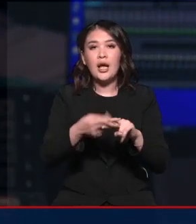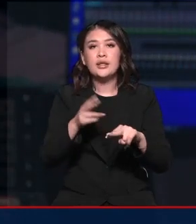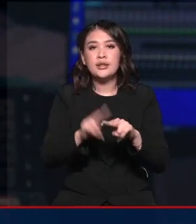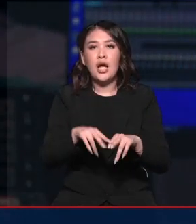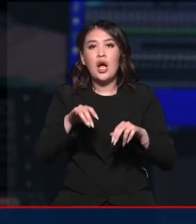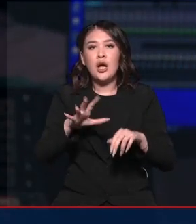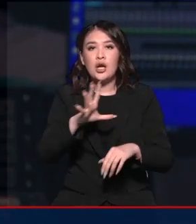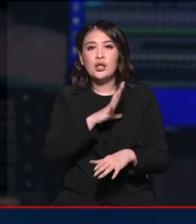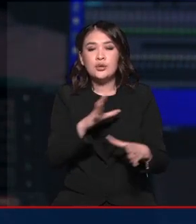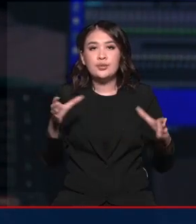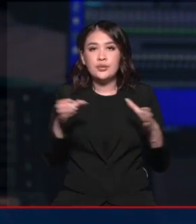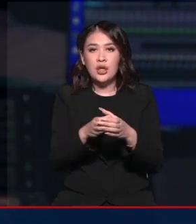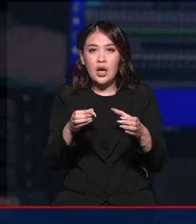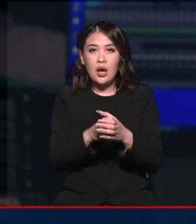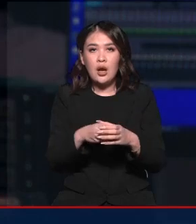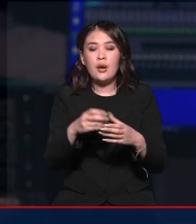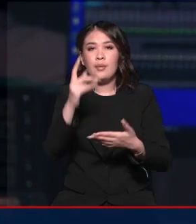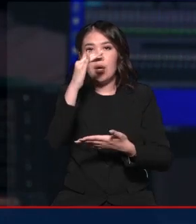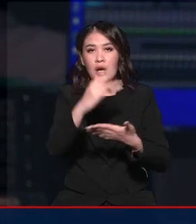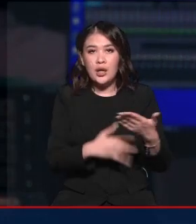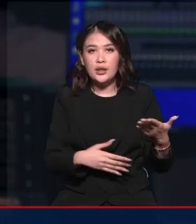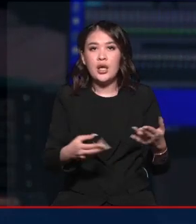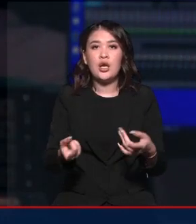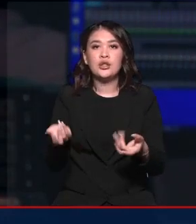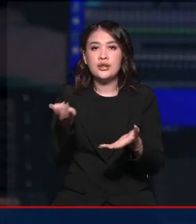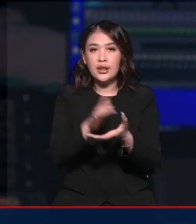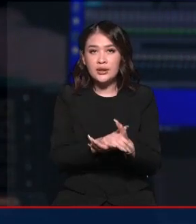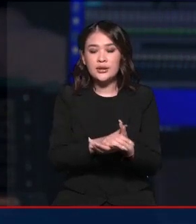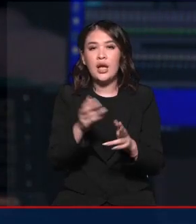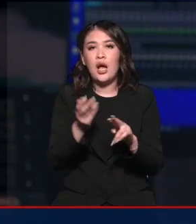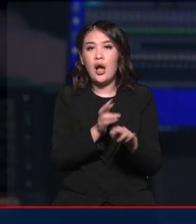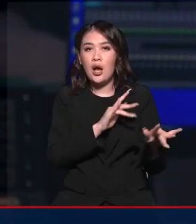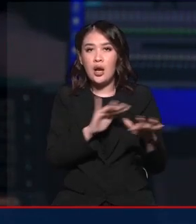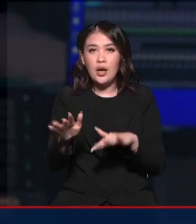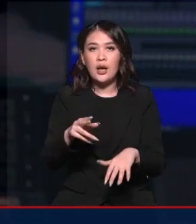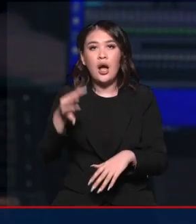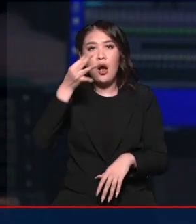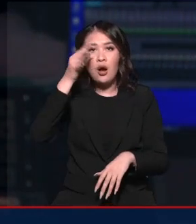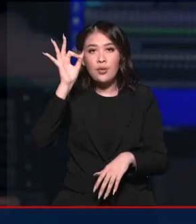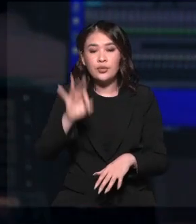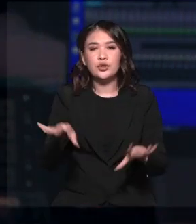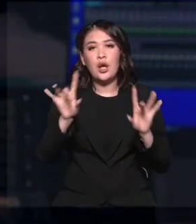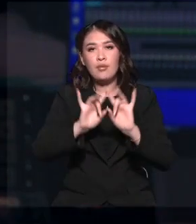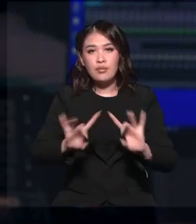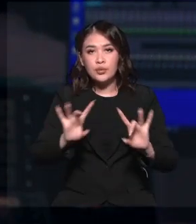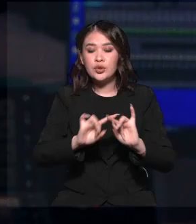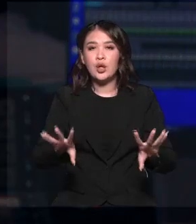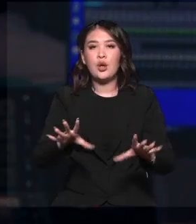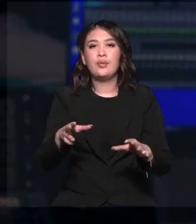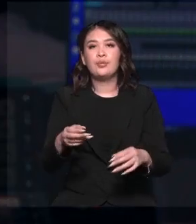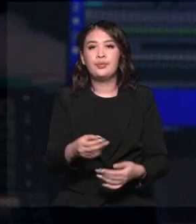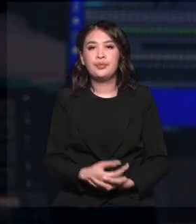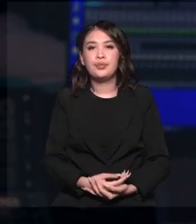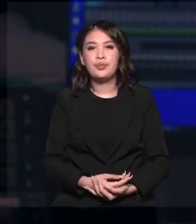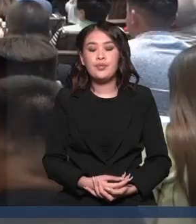және әлеуметтік салалардағы бірқатар жобалар таныстырылды. Сондай-ақ кәсіпкерлер өз тәжірибесімен бөлісіп әріптестік орнатты. Тілшіміз